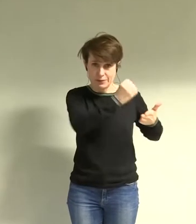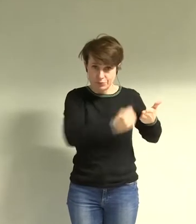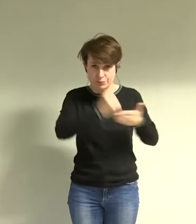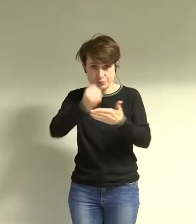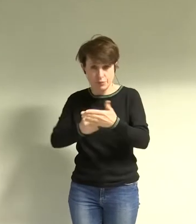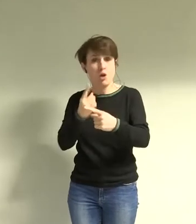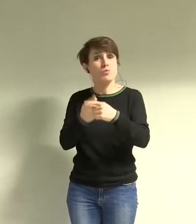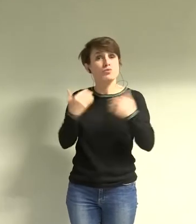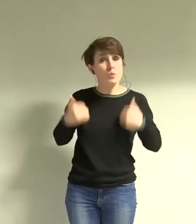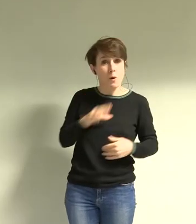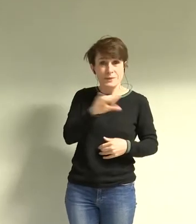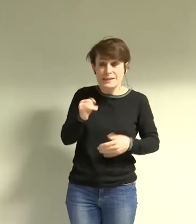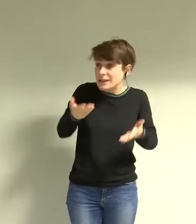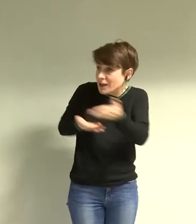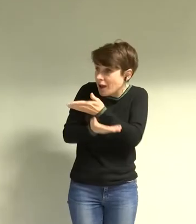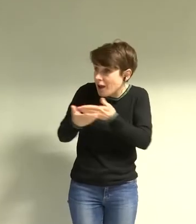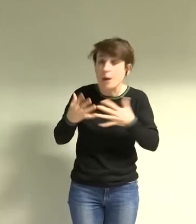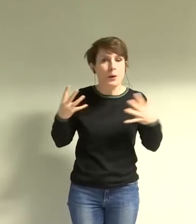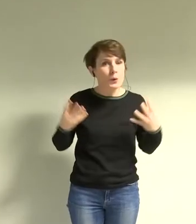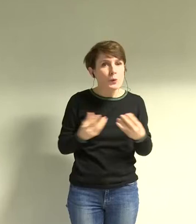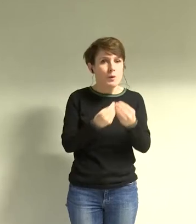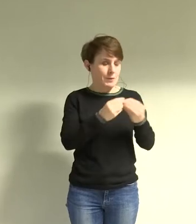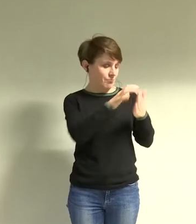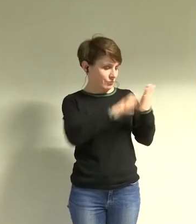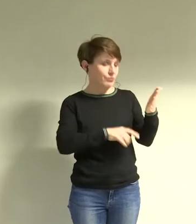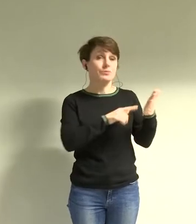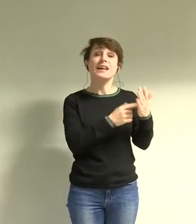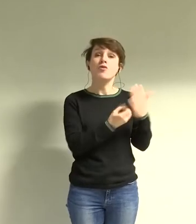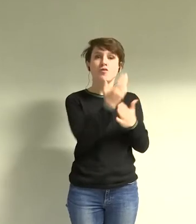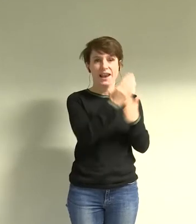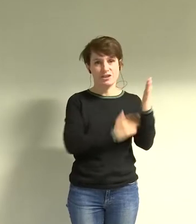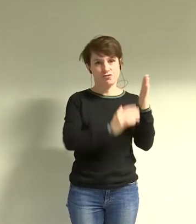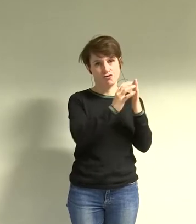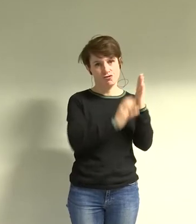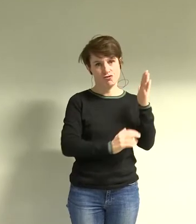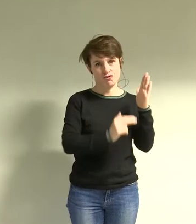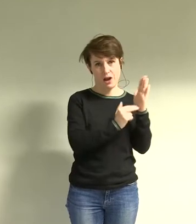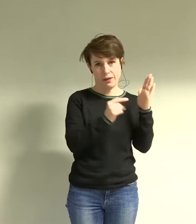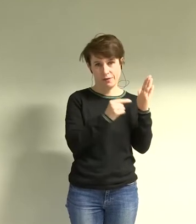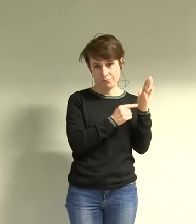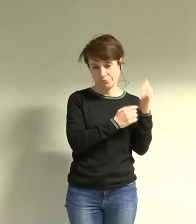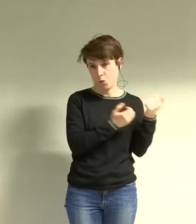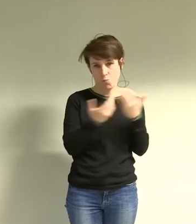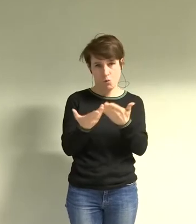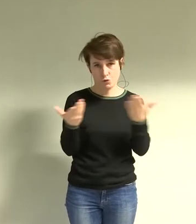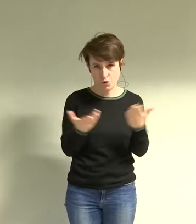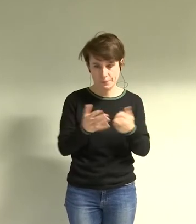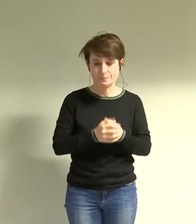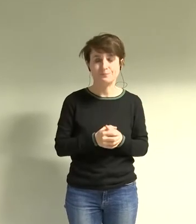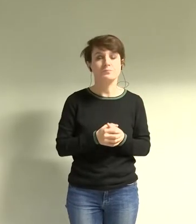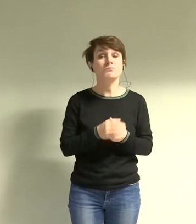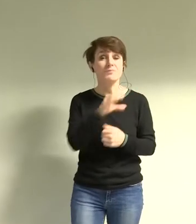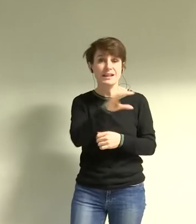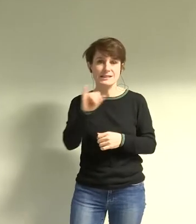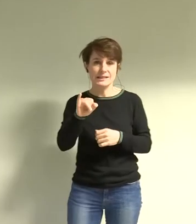cci concrètement que change cette nouvelle charte elle va tout d'abord permettre de structurer et simplifier les